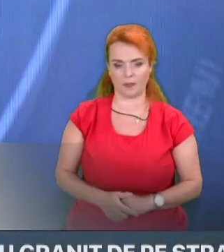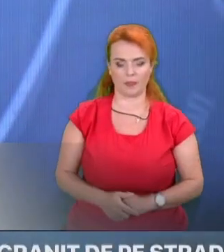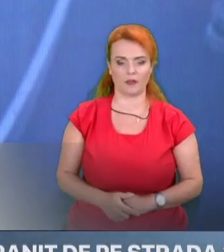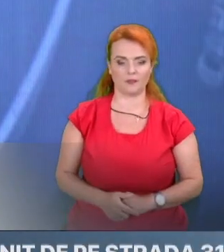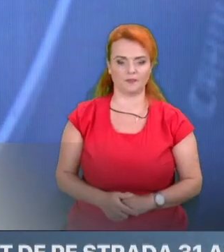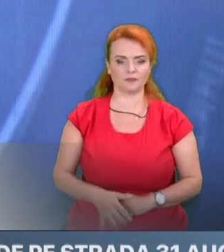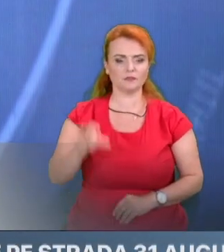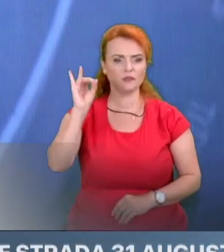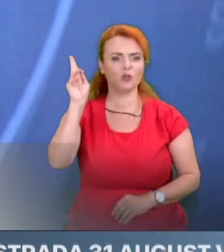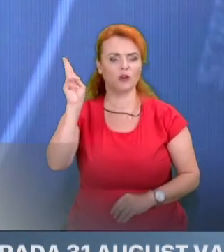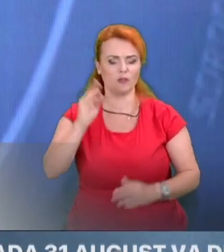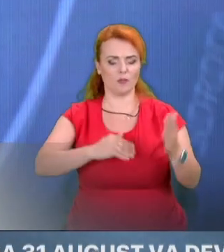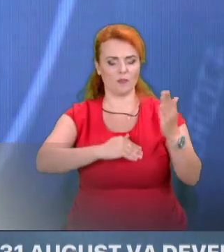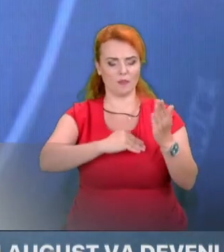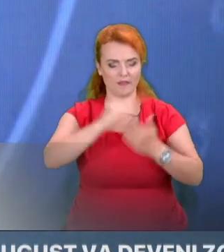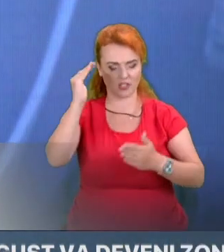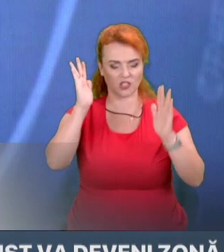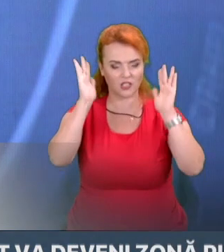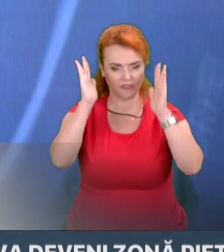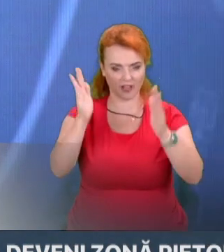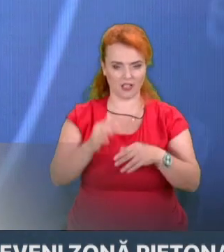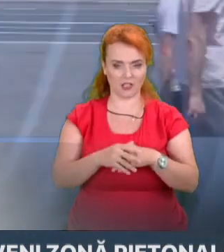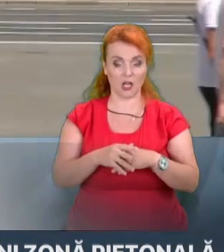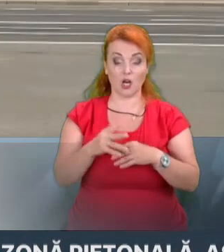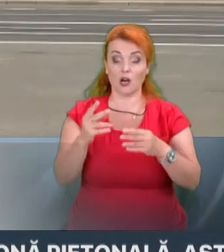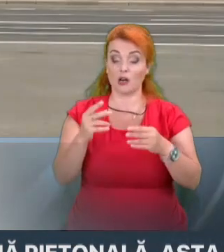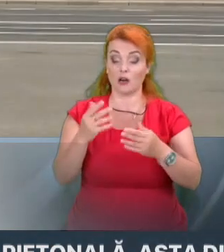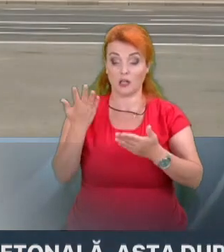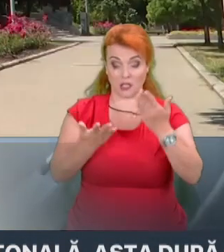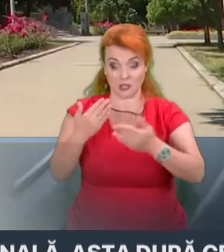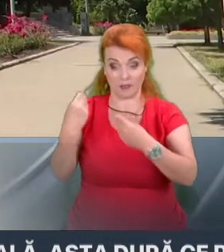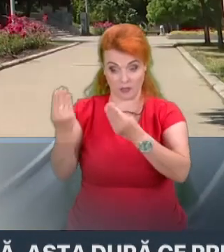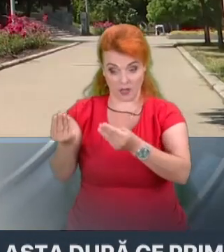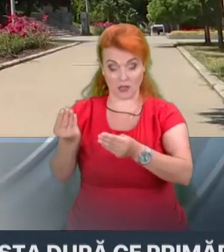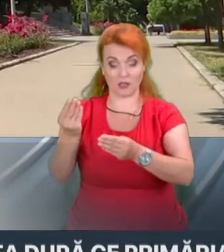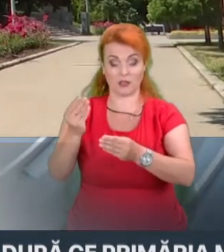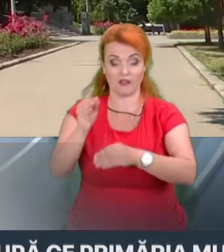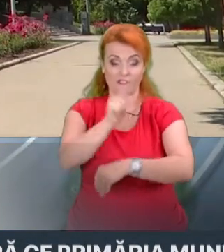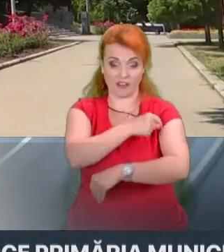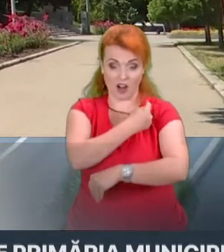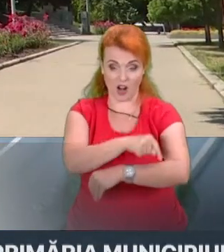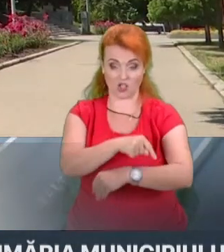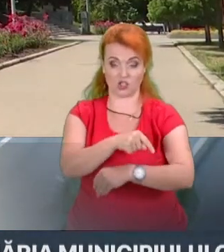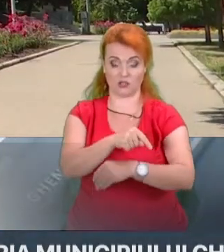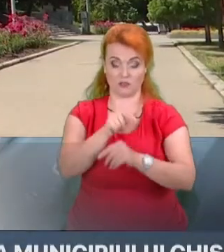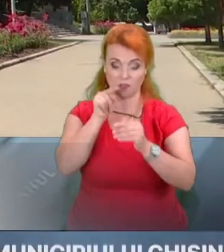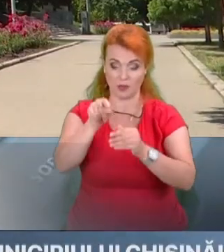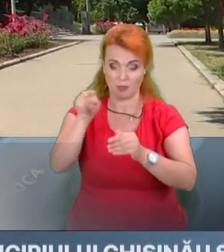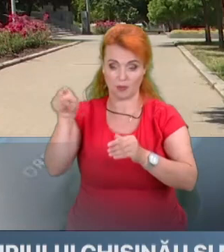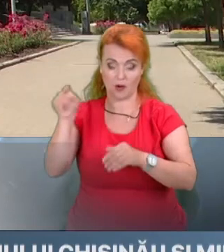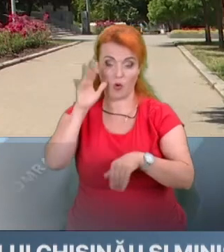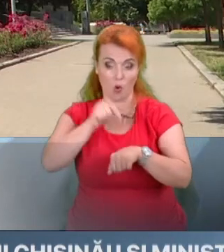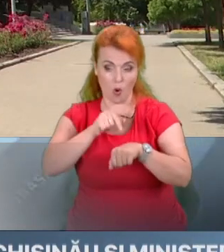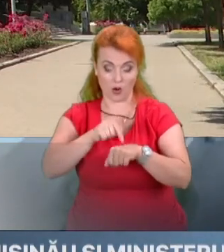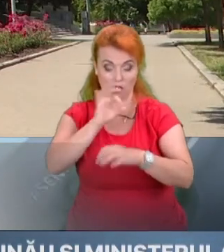ia medicamentele indicate de medic așa cum sunt indicate în fiecare zi la aceeași oră cum o fac, să-și